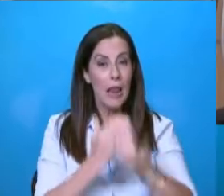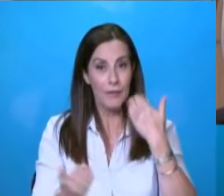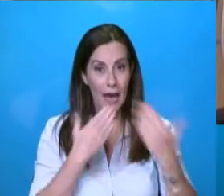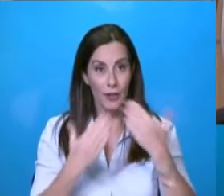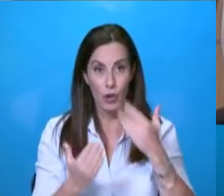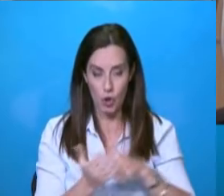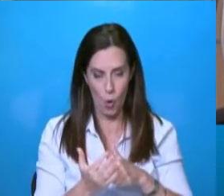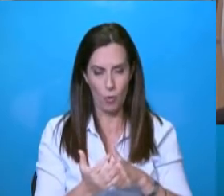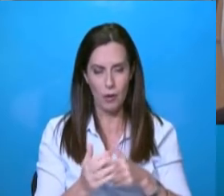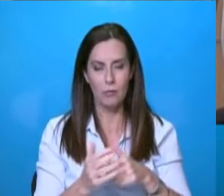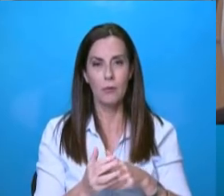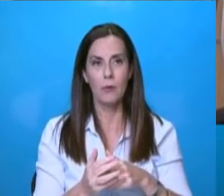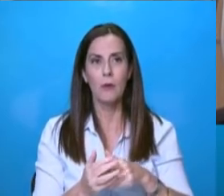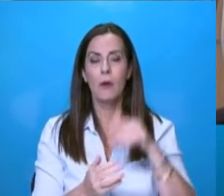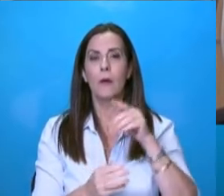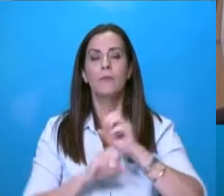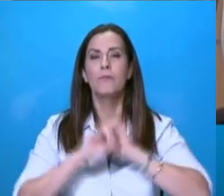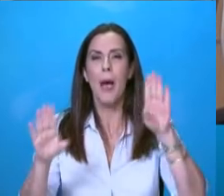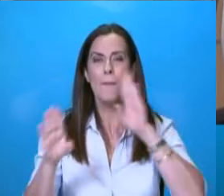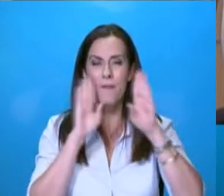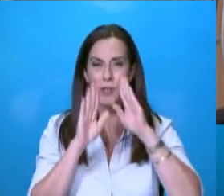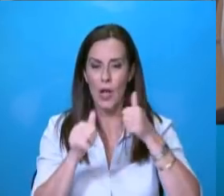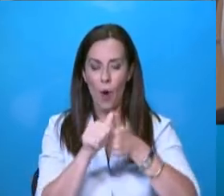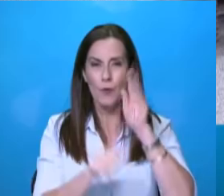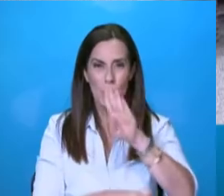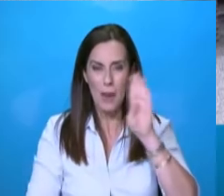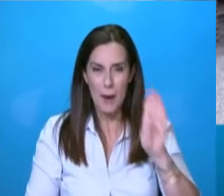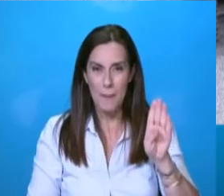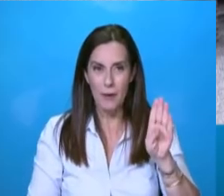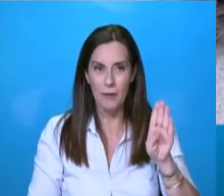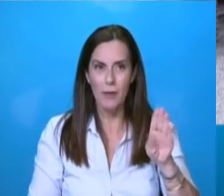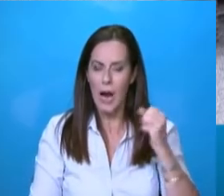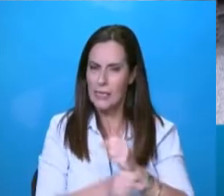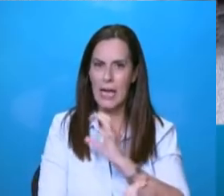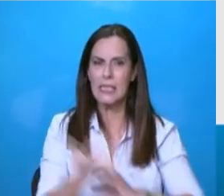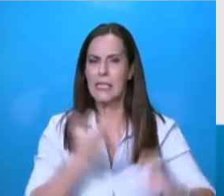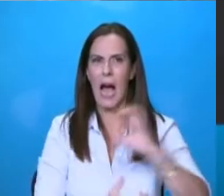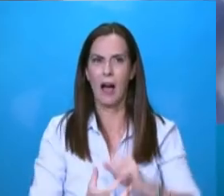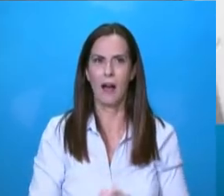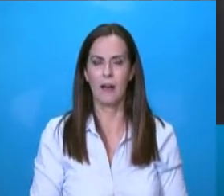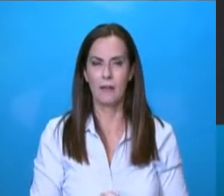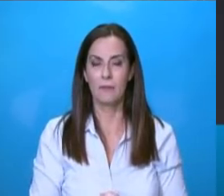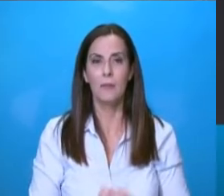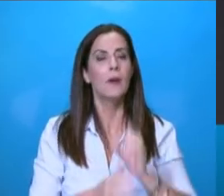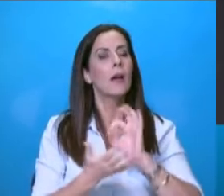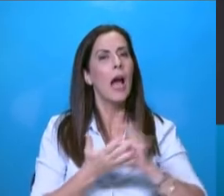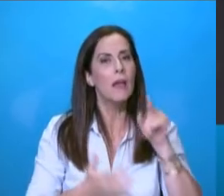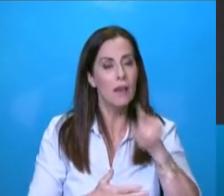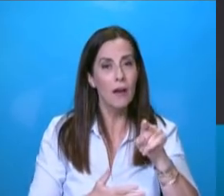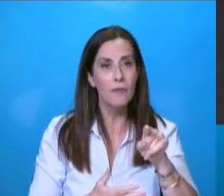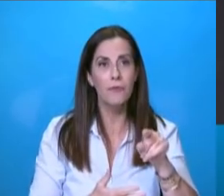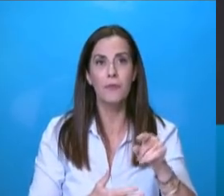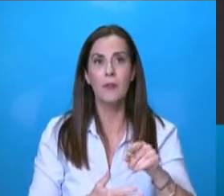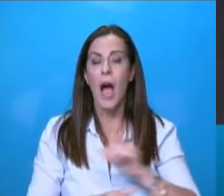הטעון בכנסת, הודעה שנשלחה בפייסבוק לעוקבים של נתניהו, עוררה סערה. בהודעה נכתב, אסור